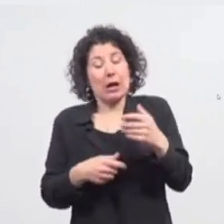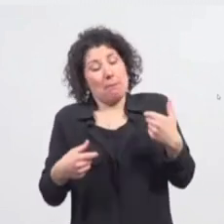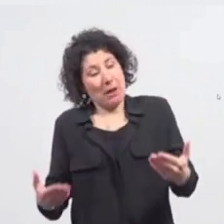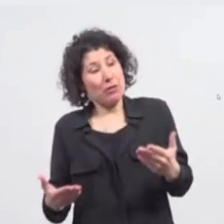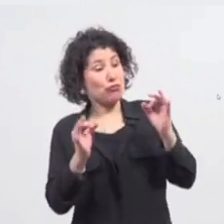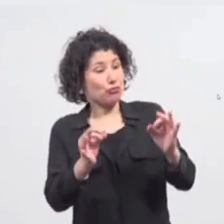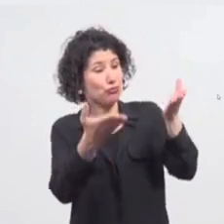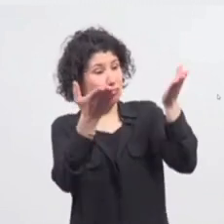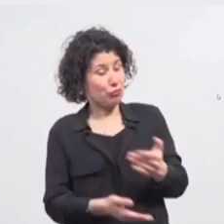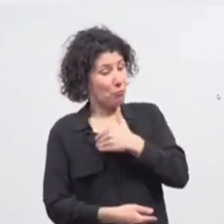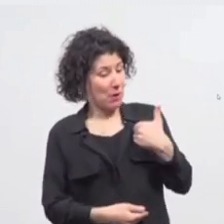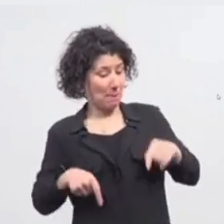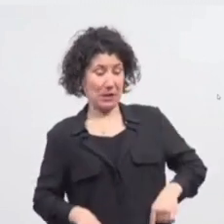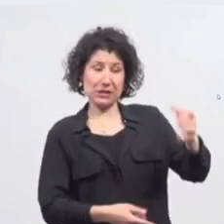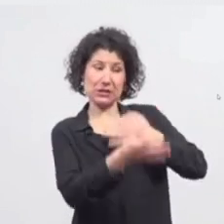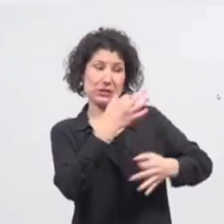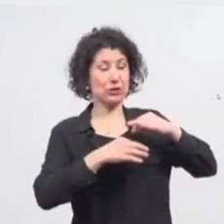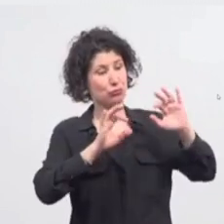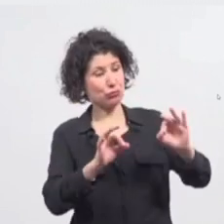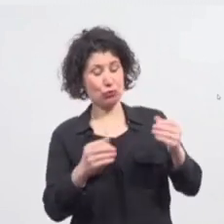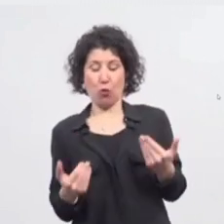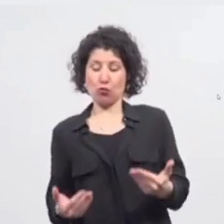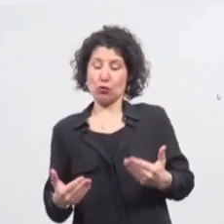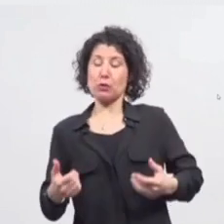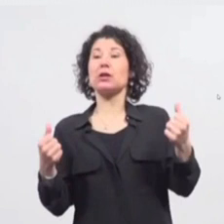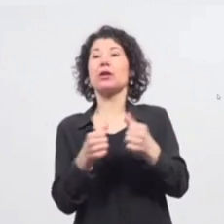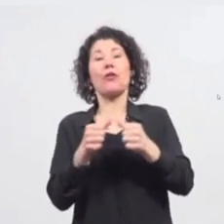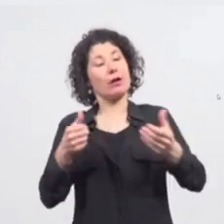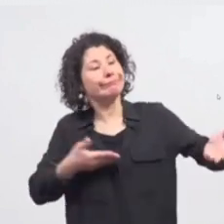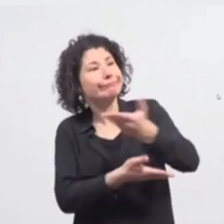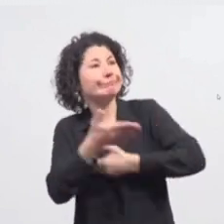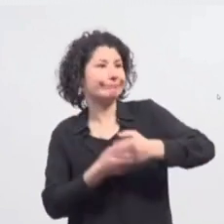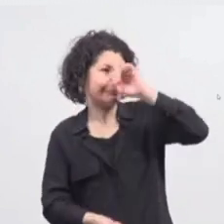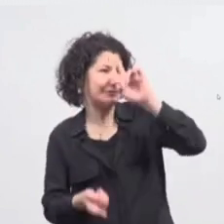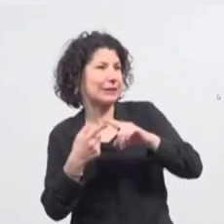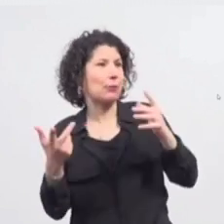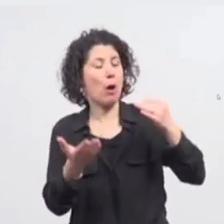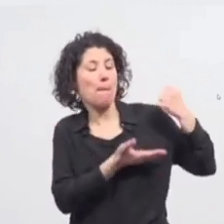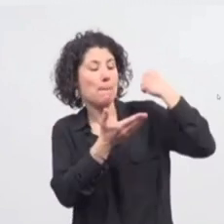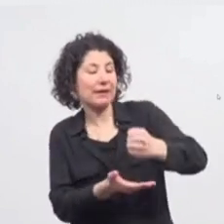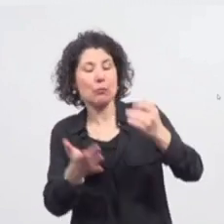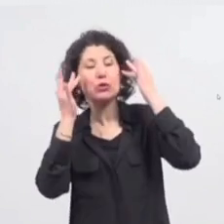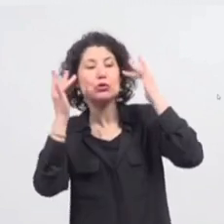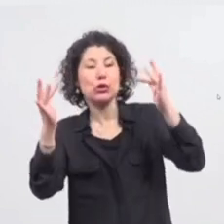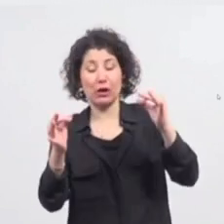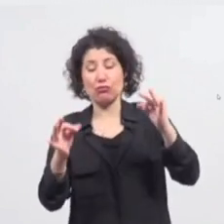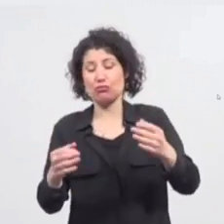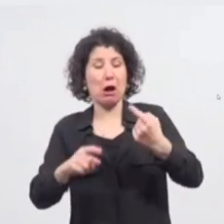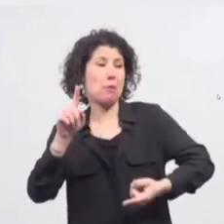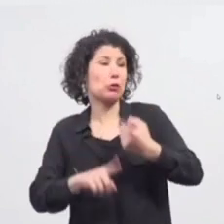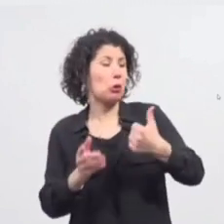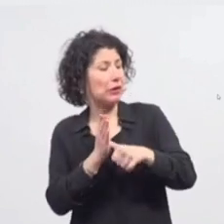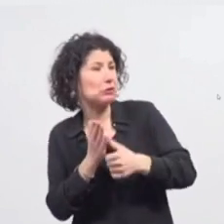dit, aujourd'hui, nous avons discuté du patrimoine culturel, pierre angulaire de nos cultures, de nos identités